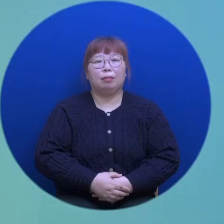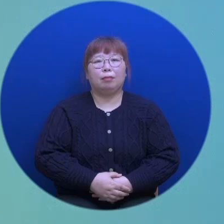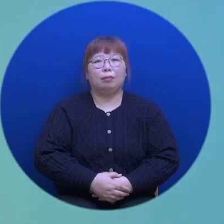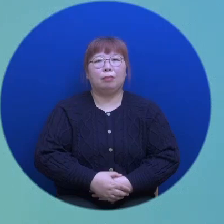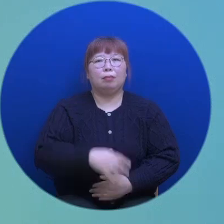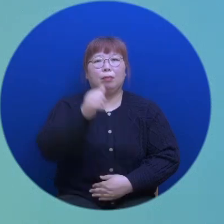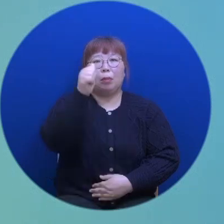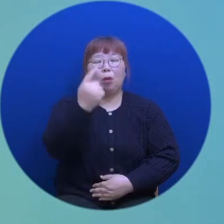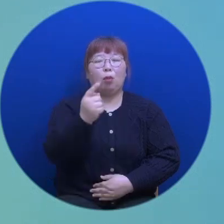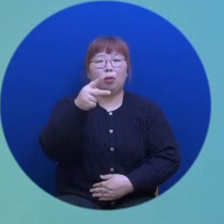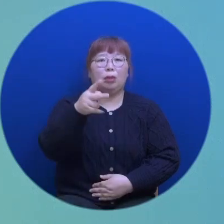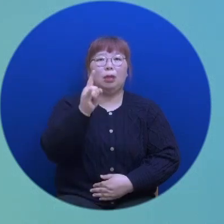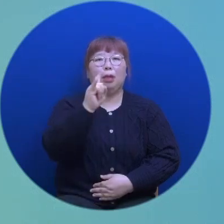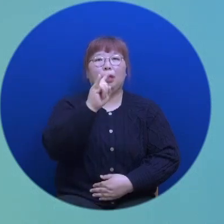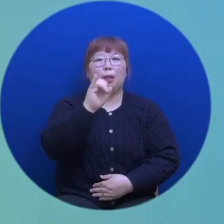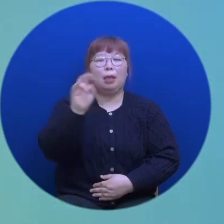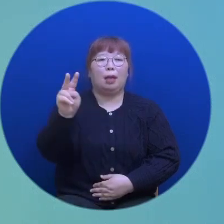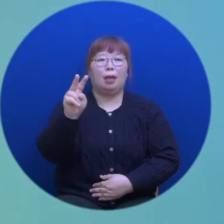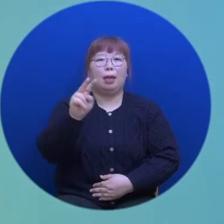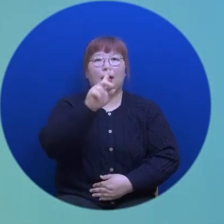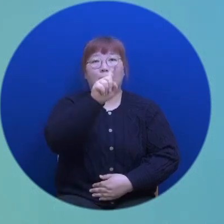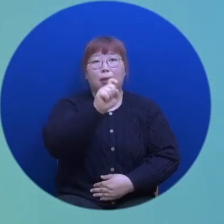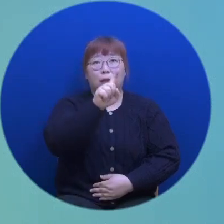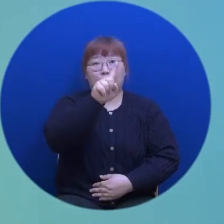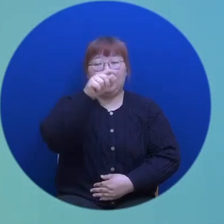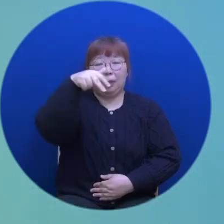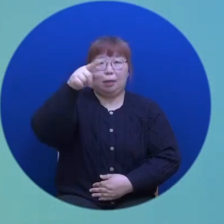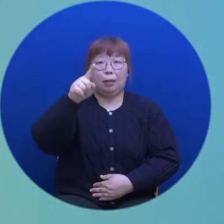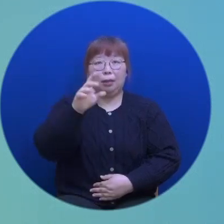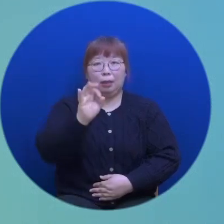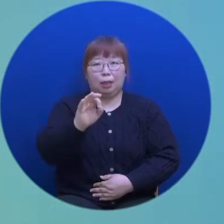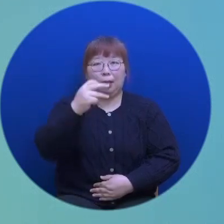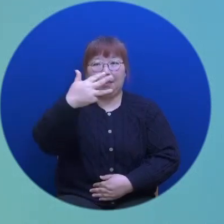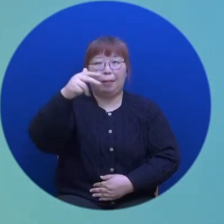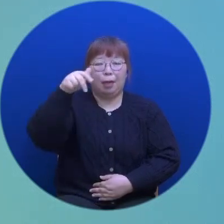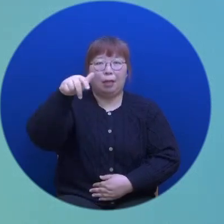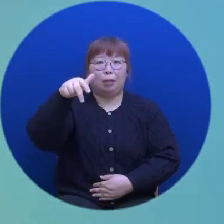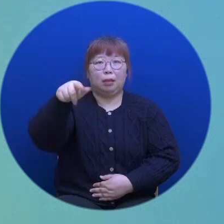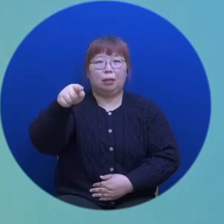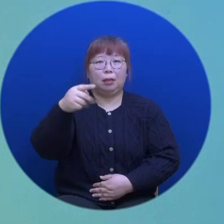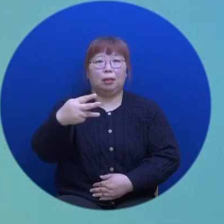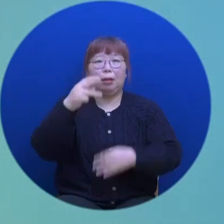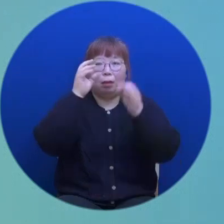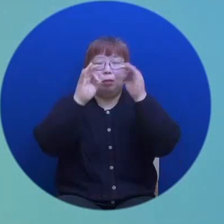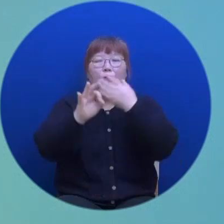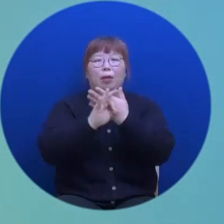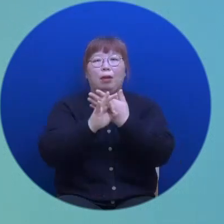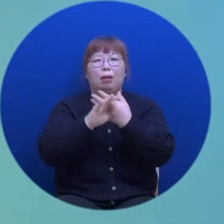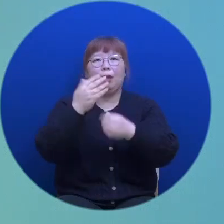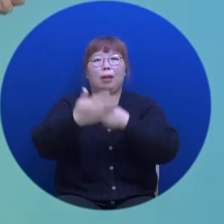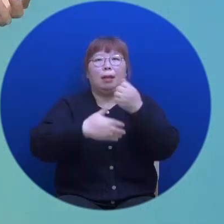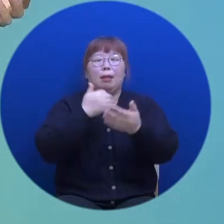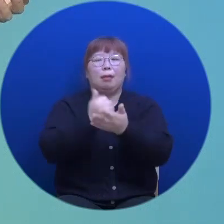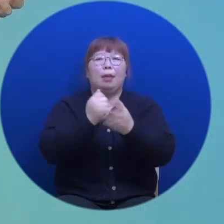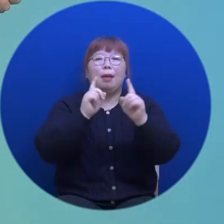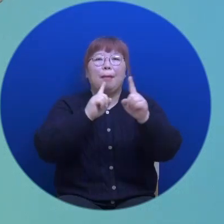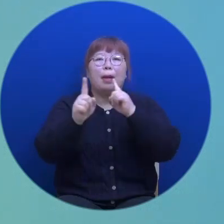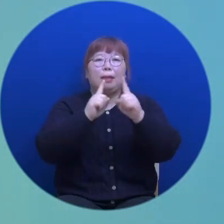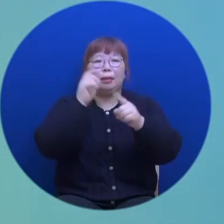호세아 11장 8절에 보면 하나님께서 백성에게 하시는 말씀이 나옵니다. 그